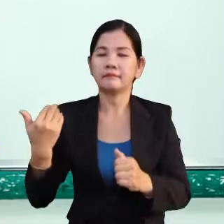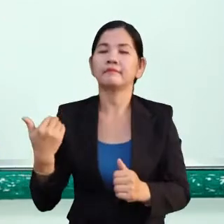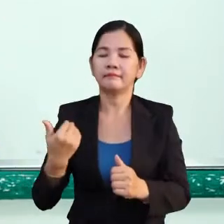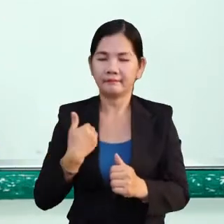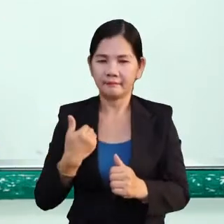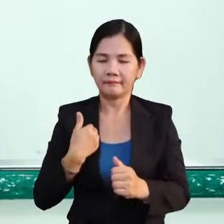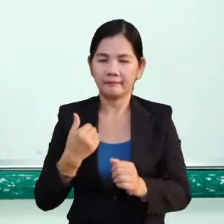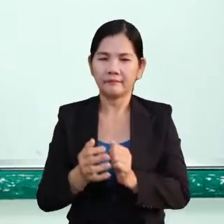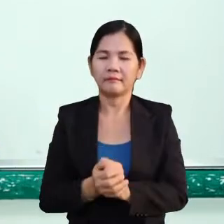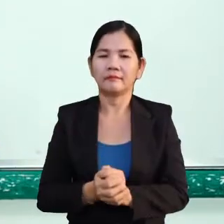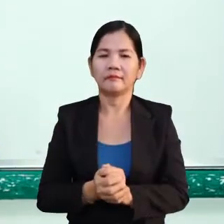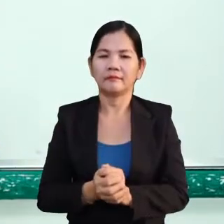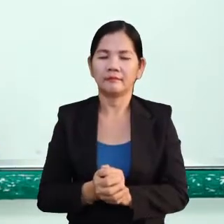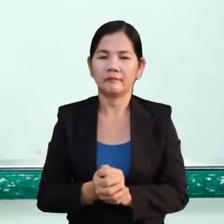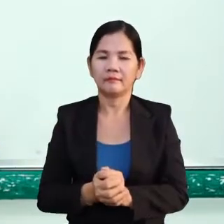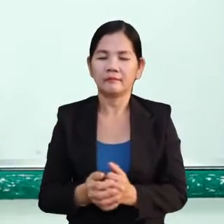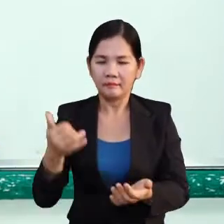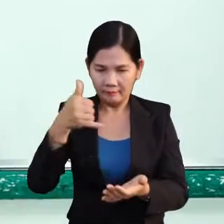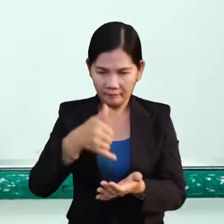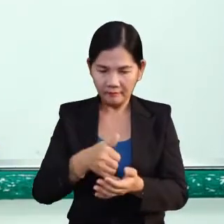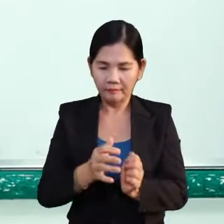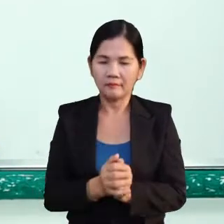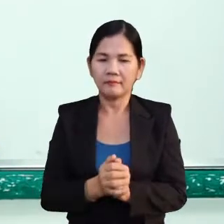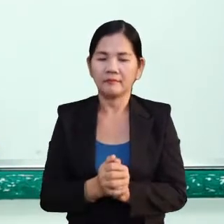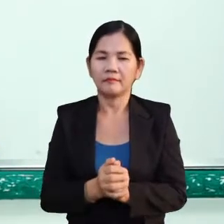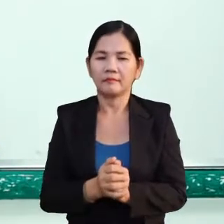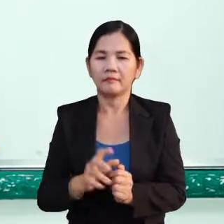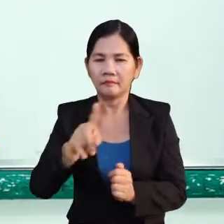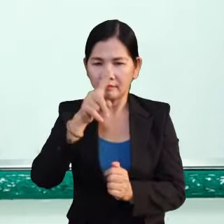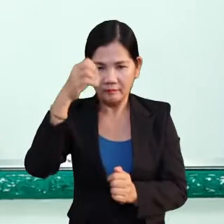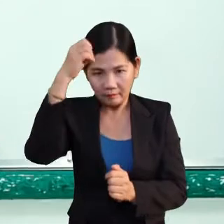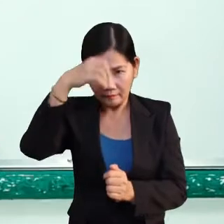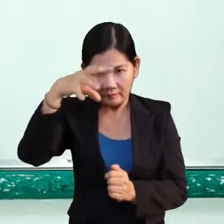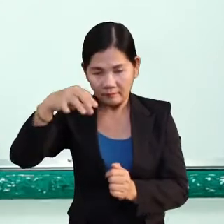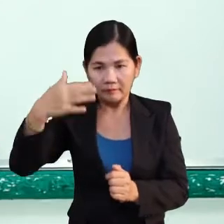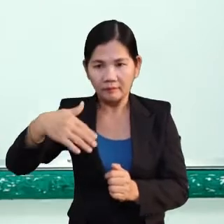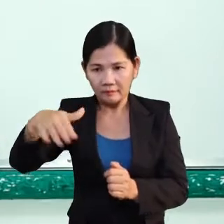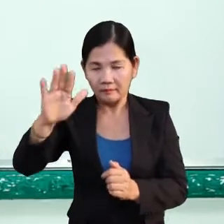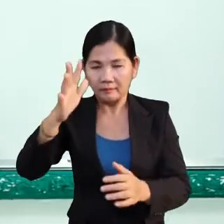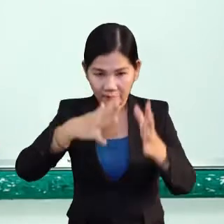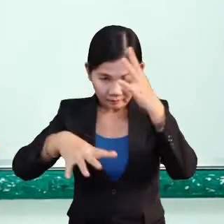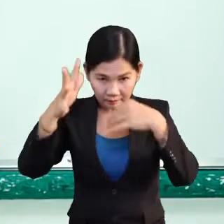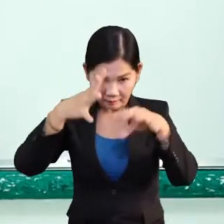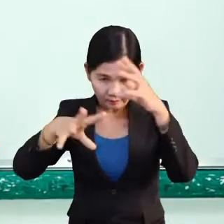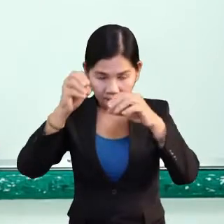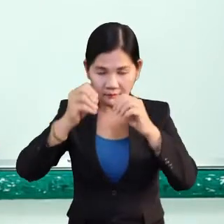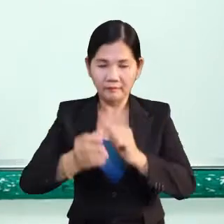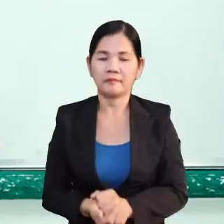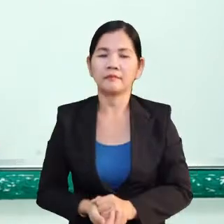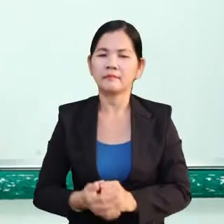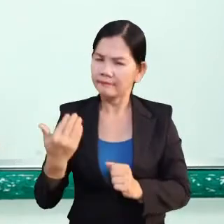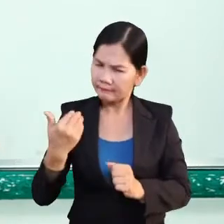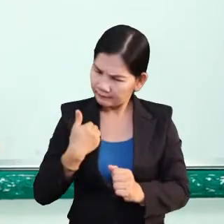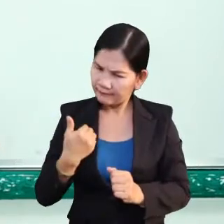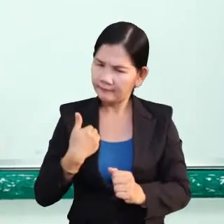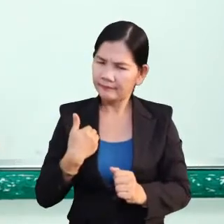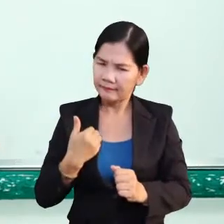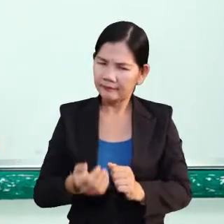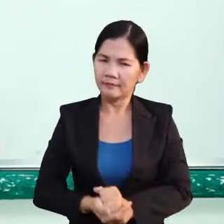ចាកូនស្ដាប់សំណួររបស់អ្នកគ្រូម្ដងទៀតតើរាល់ថ្ងៃកូនទៅសាលារៀនដែរឬទេ